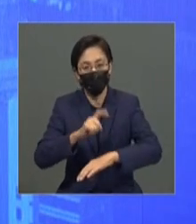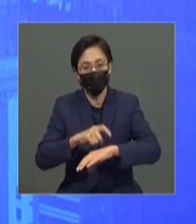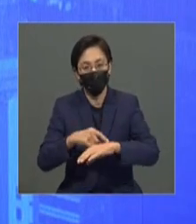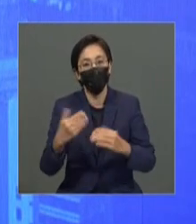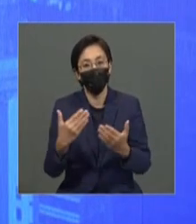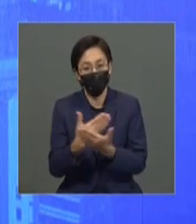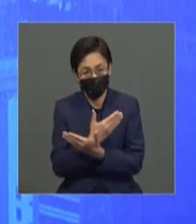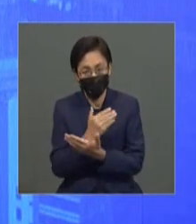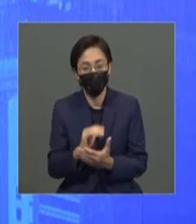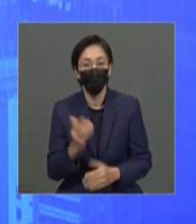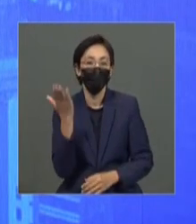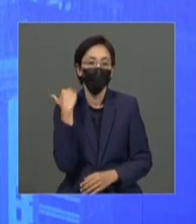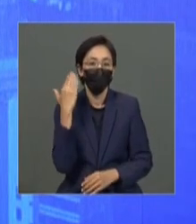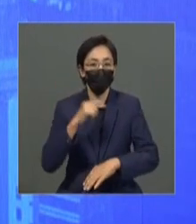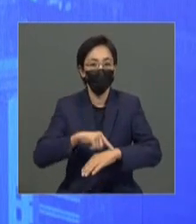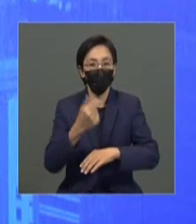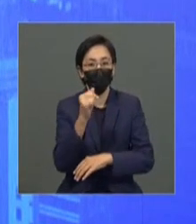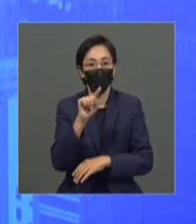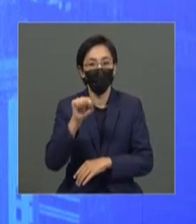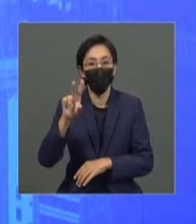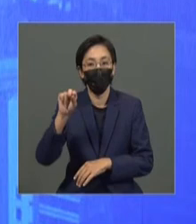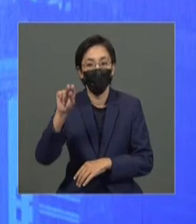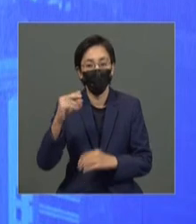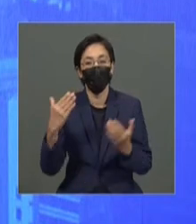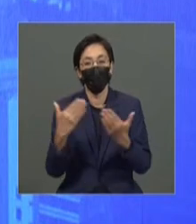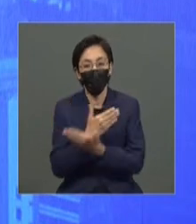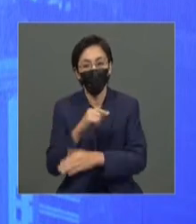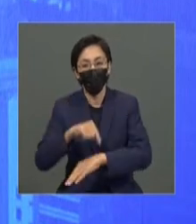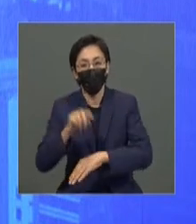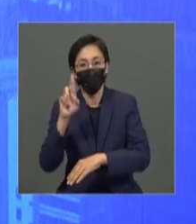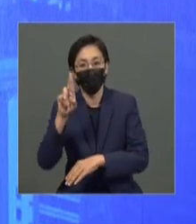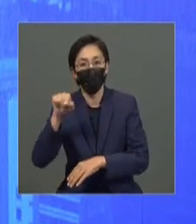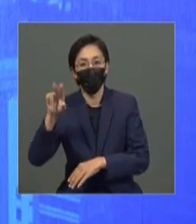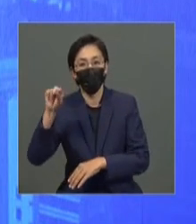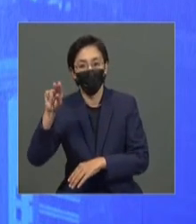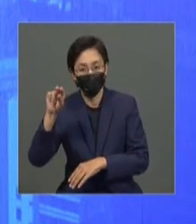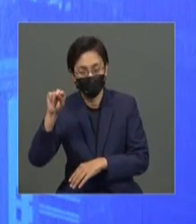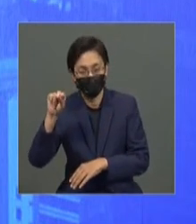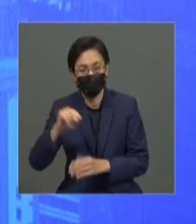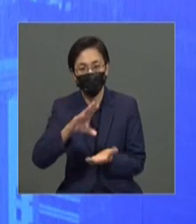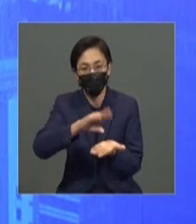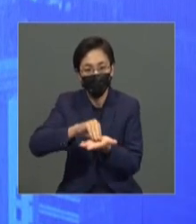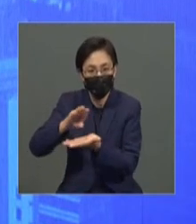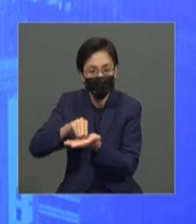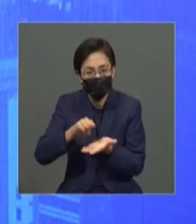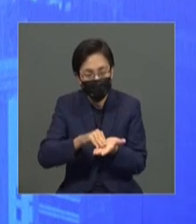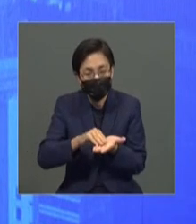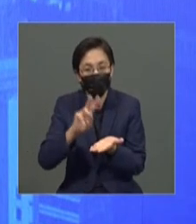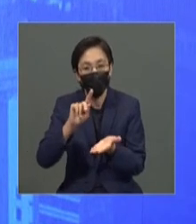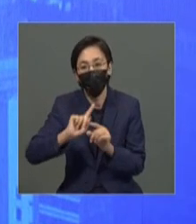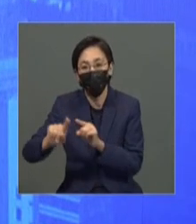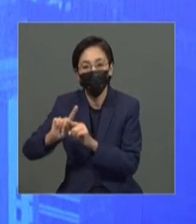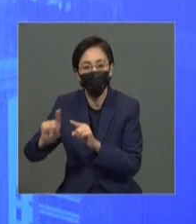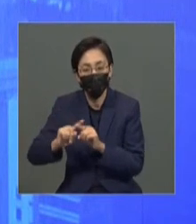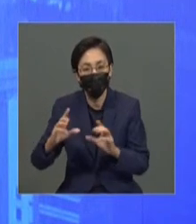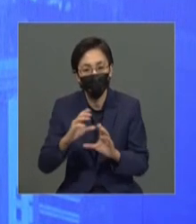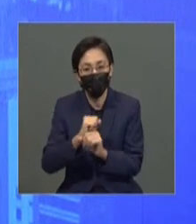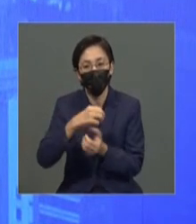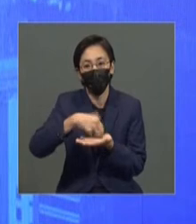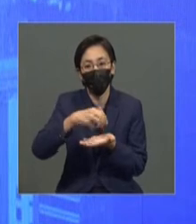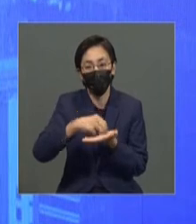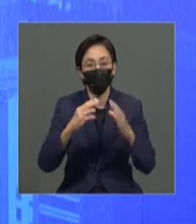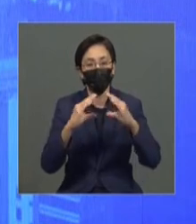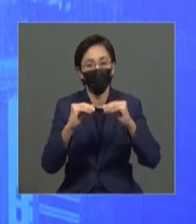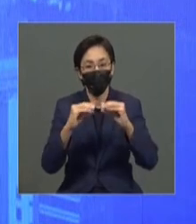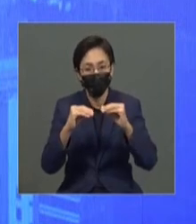ามาพบกันจากเดิม 11:30 นาทีมาเป็นเที่ยงครึ่งนะครับเพื่อที่จะรวบรวมข้อมูลจากทุกส่วนไม่ว่าจะเป็นในการประชุม